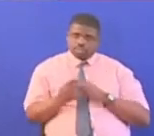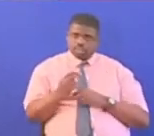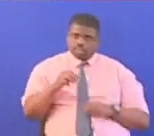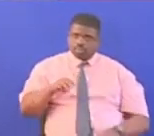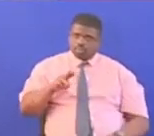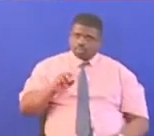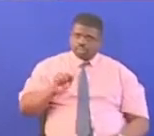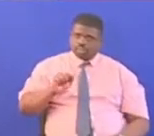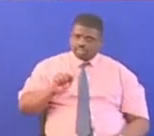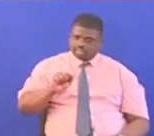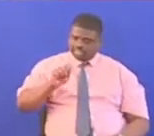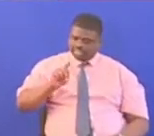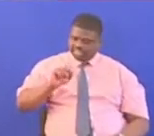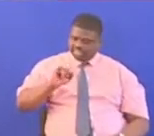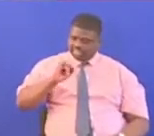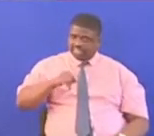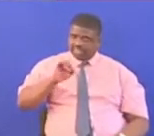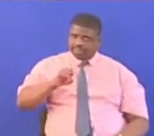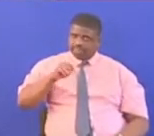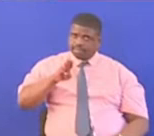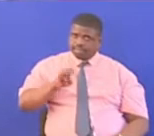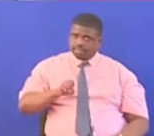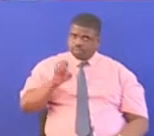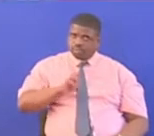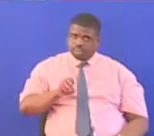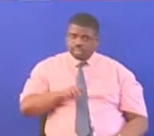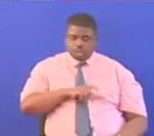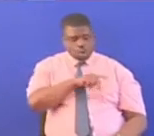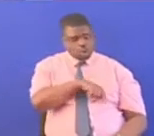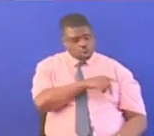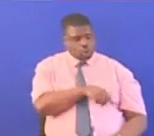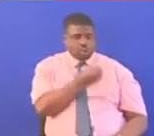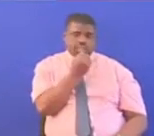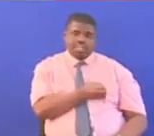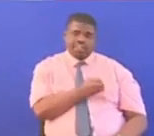Mwakijembe, kuna eneo kwenye kata ya Karawani kwenye wilaya ya Korogwe.